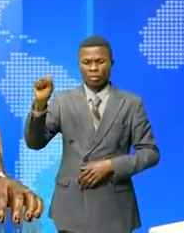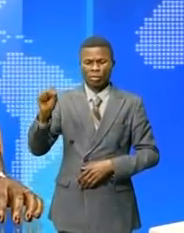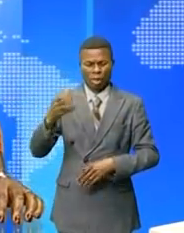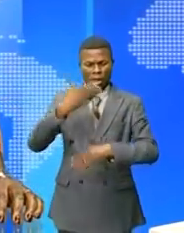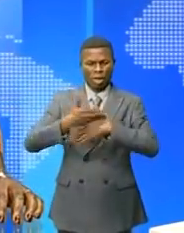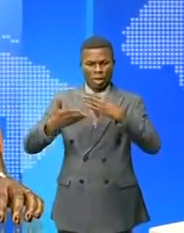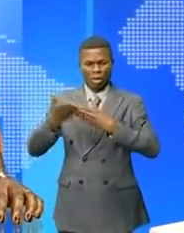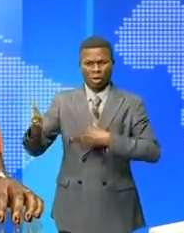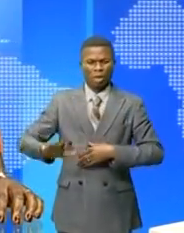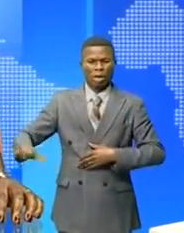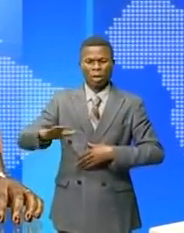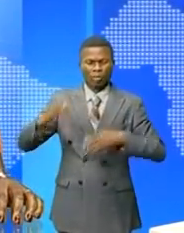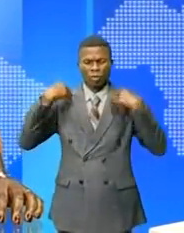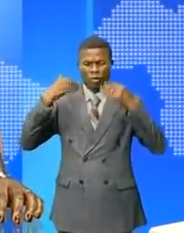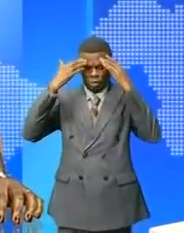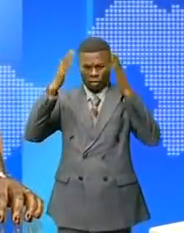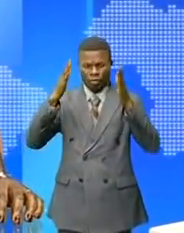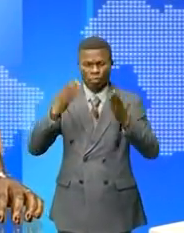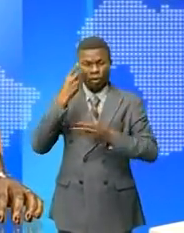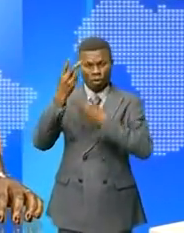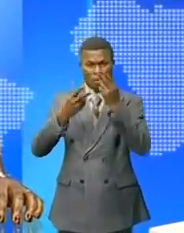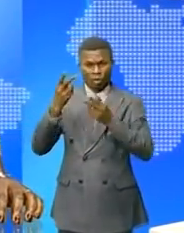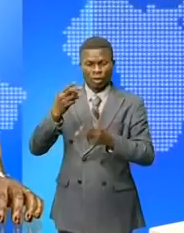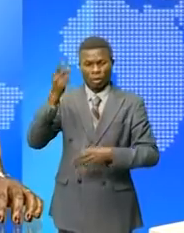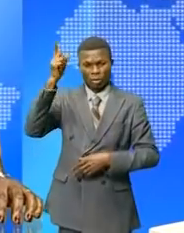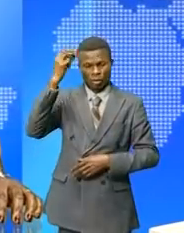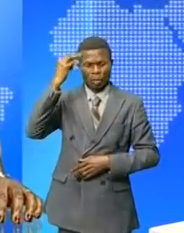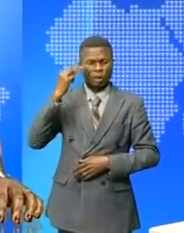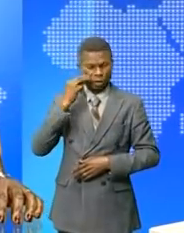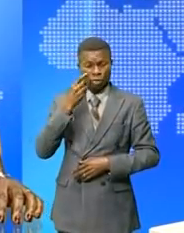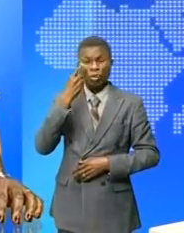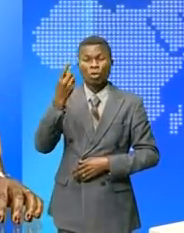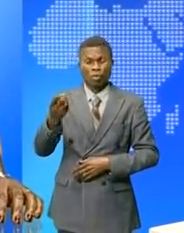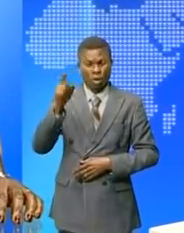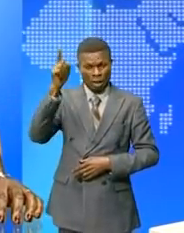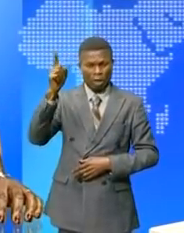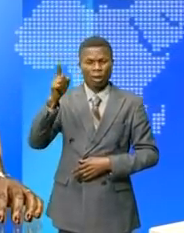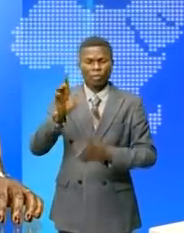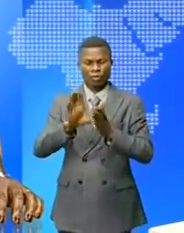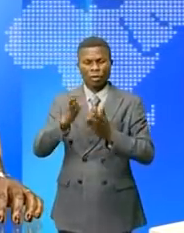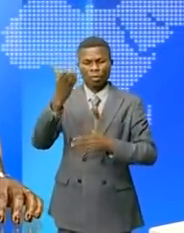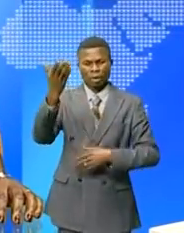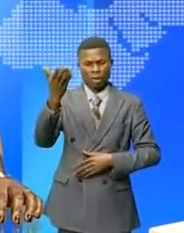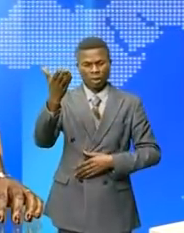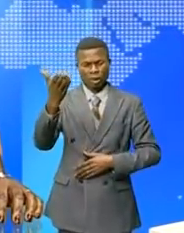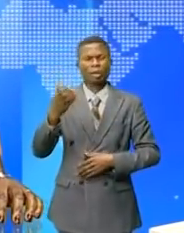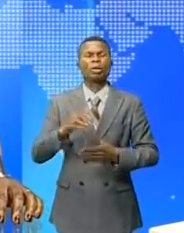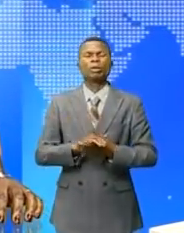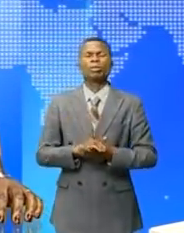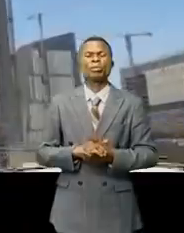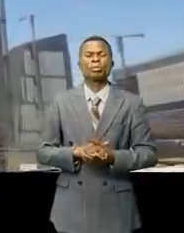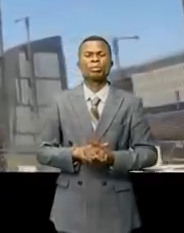au pays des pharaons étaient visitées par le premier ministre jean michel sa malle ou d'hépatite e bon ne nous ont pas lancé